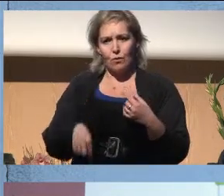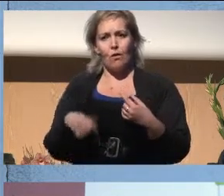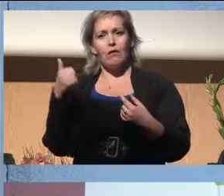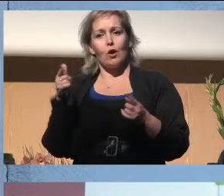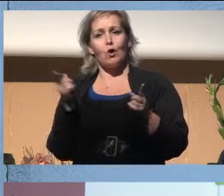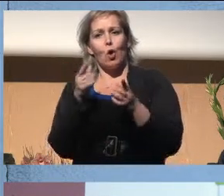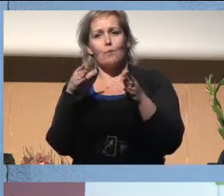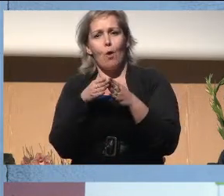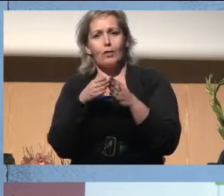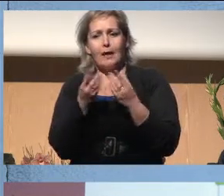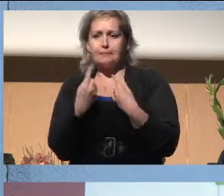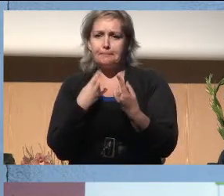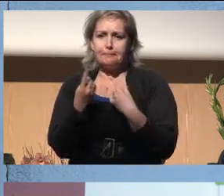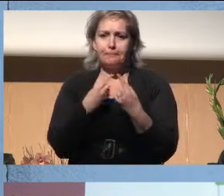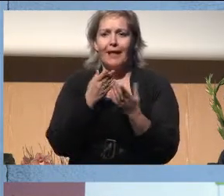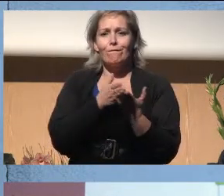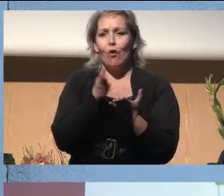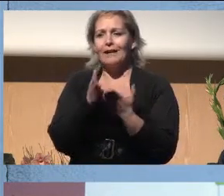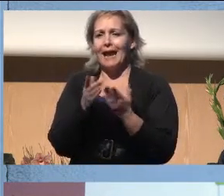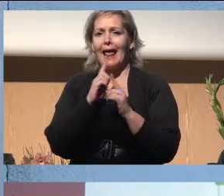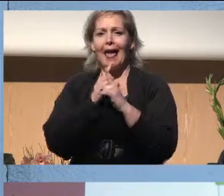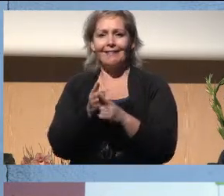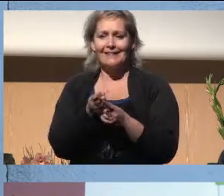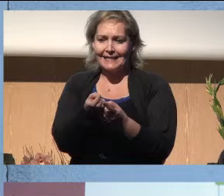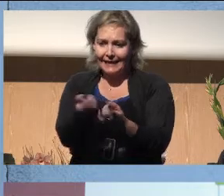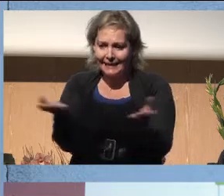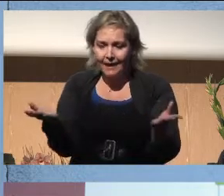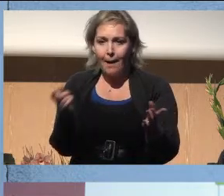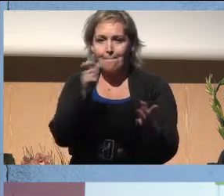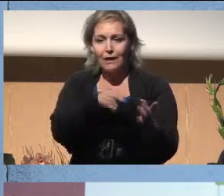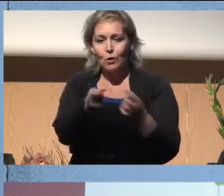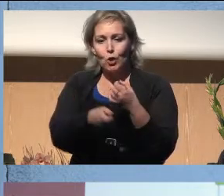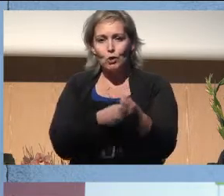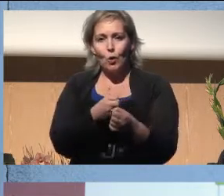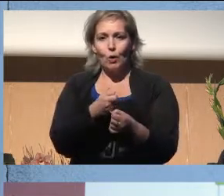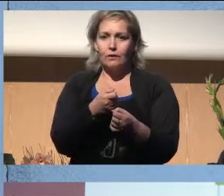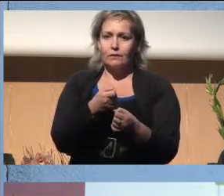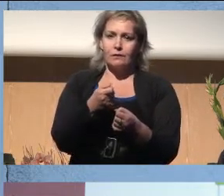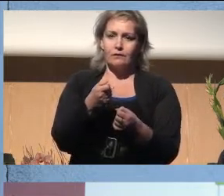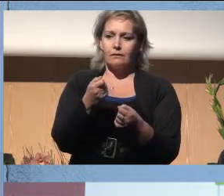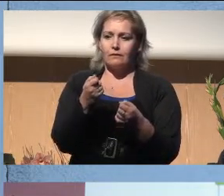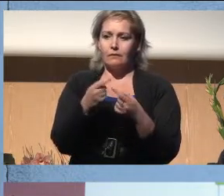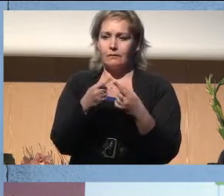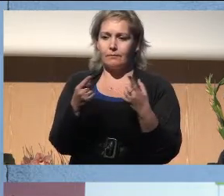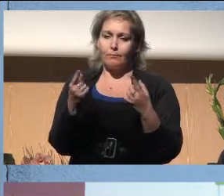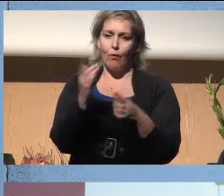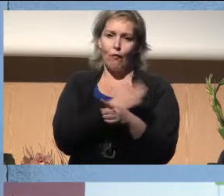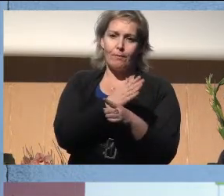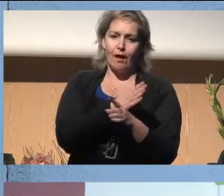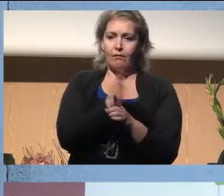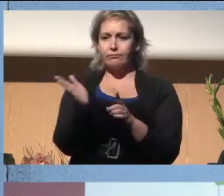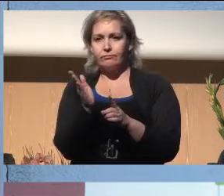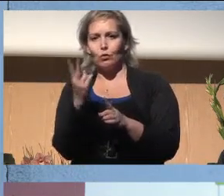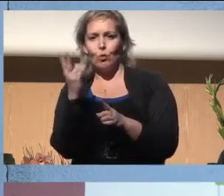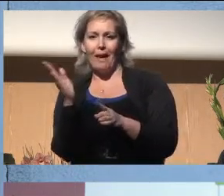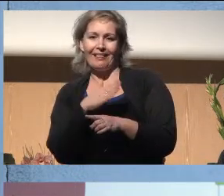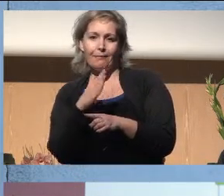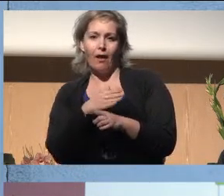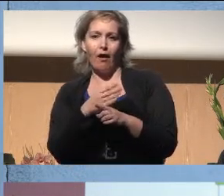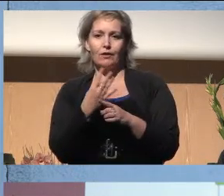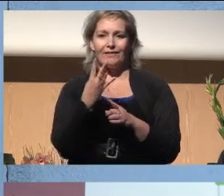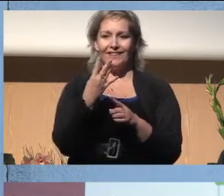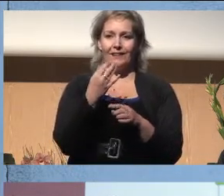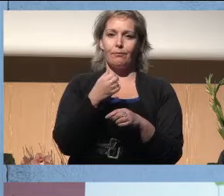kort möte där man fördelar hänvisningarna. Så den här personen gör en YKG och en Holter på förmiddagen och två på eftermiddagen. Den här gör